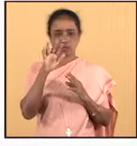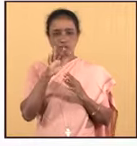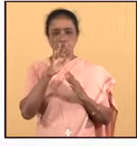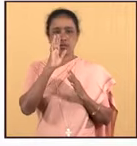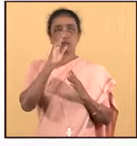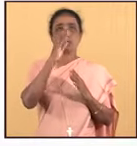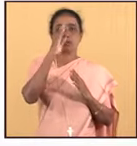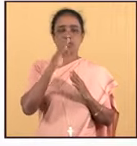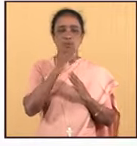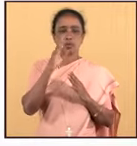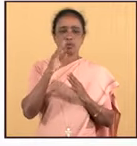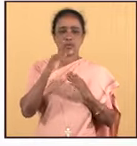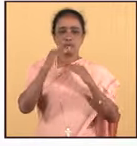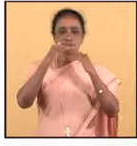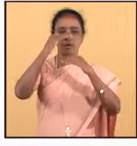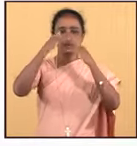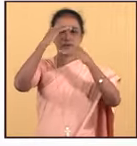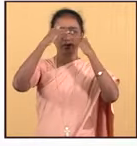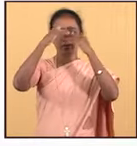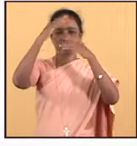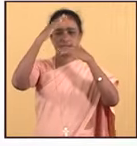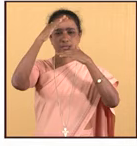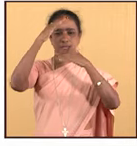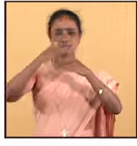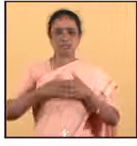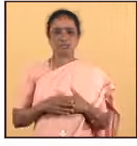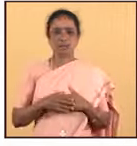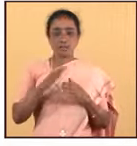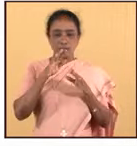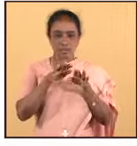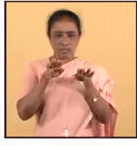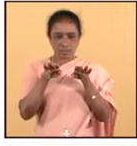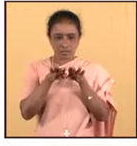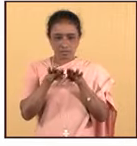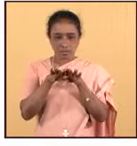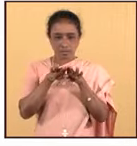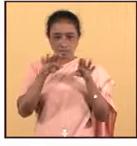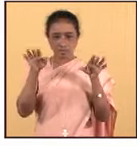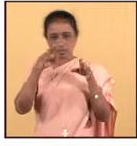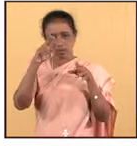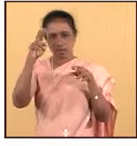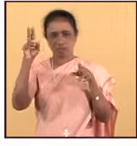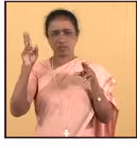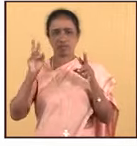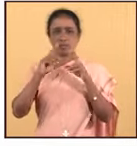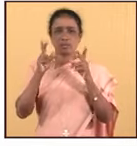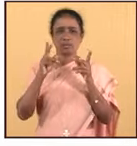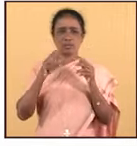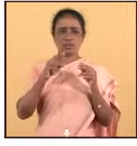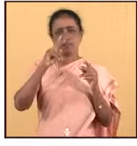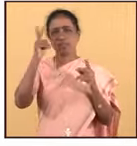பாணியிலான கோபுரம். பொதுவாக நம்ம கோயிலில் பார்த்தோன்னா 7 அடுக்கு 9 அடுக்கு இப்படி கோபுரம் இருக்கும். அதே மாதிரி எப்படி இருக்குன்னா, இந்த சமண விதானம்னு